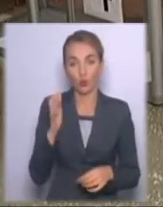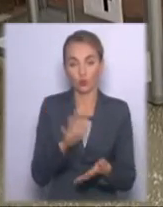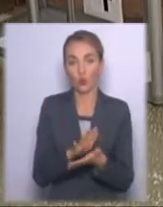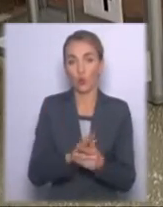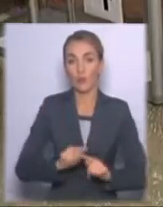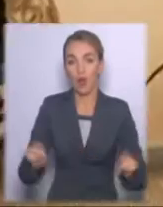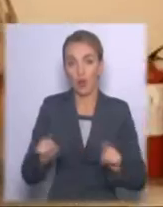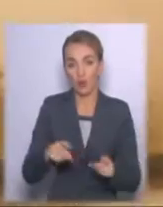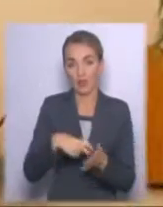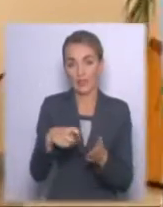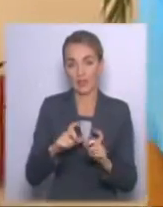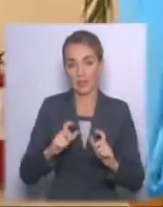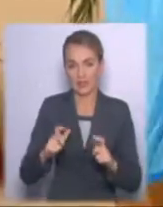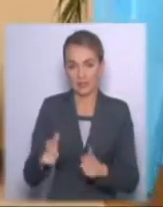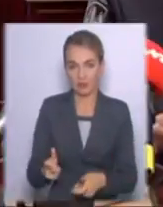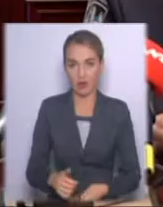агітаційних листів.